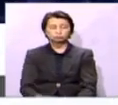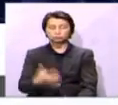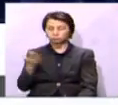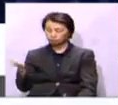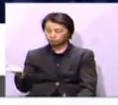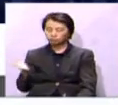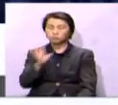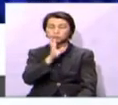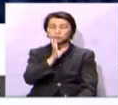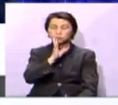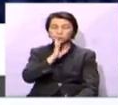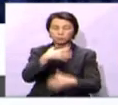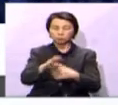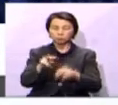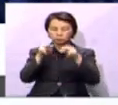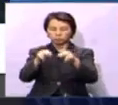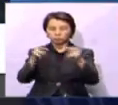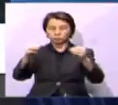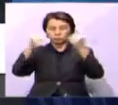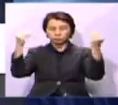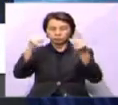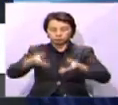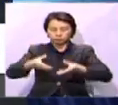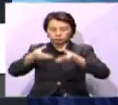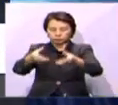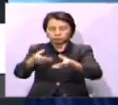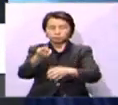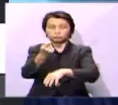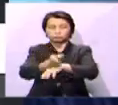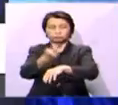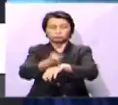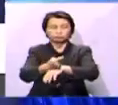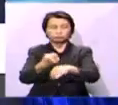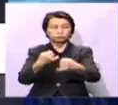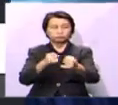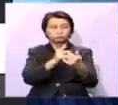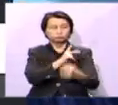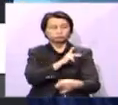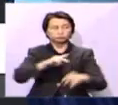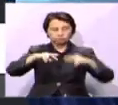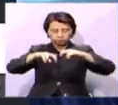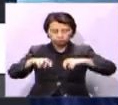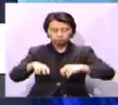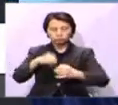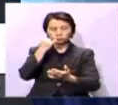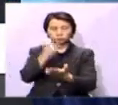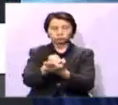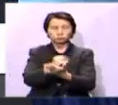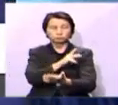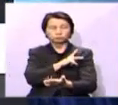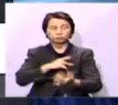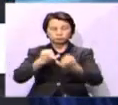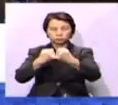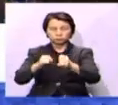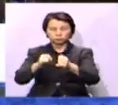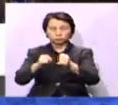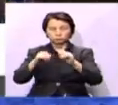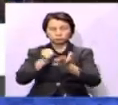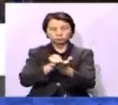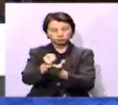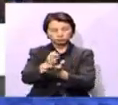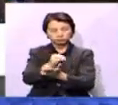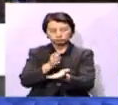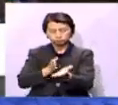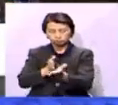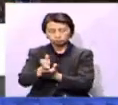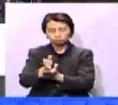Beliau berkata demikian selepas menyaksikan majlis serah terima tugas jawatan Ketua Jabatan Siasatan Jenayah, Ketua Jabatan Integriti dan